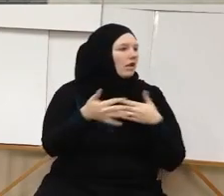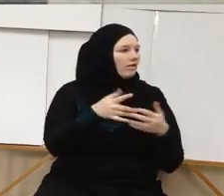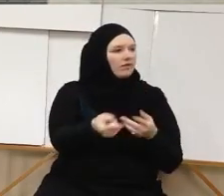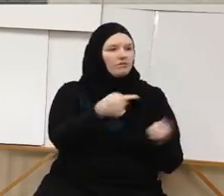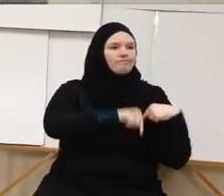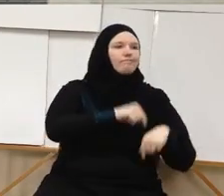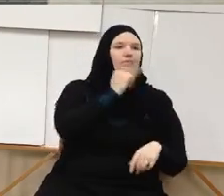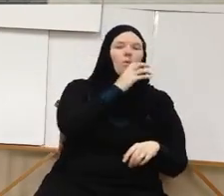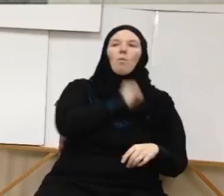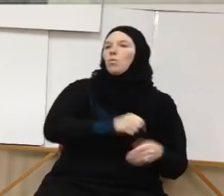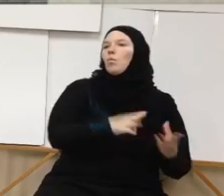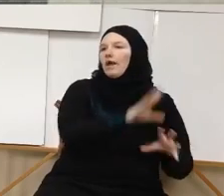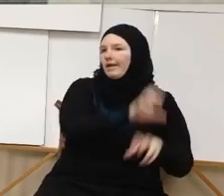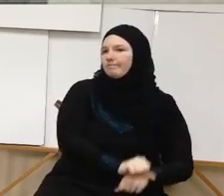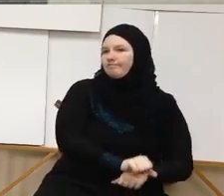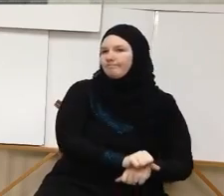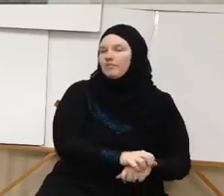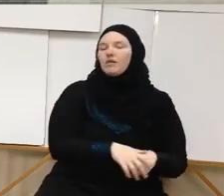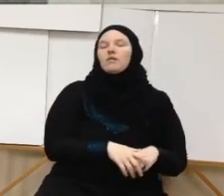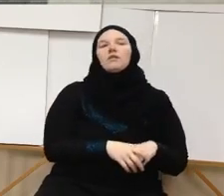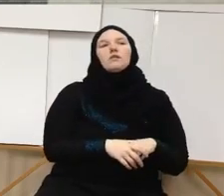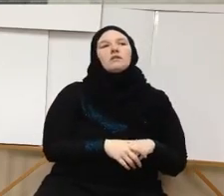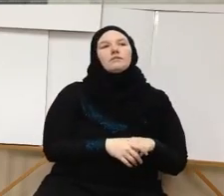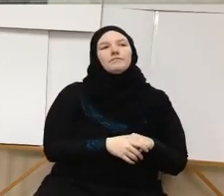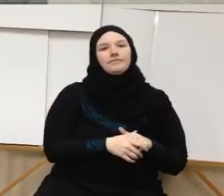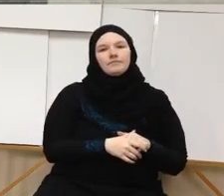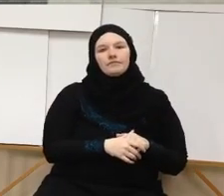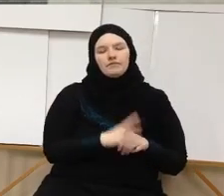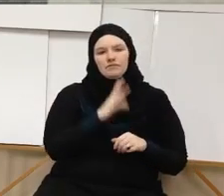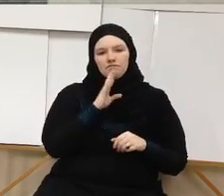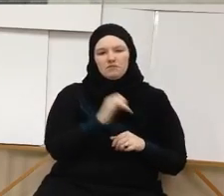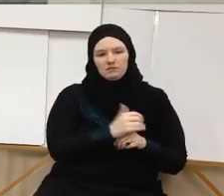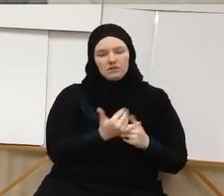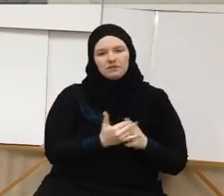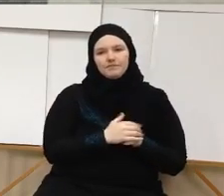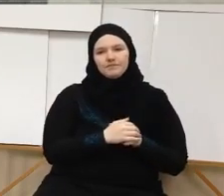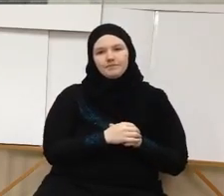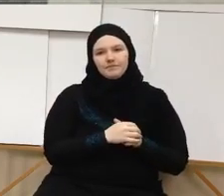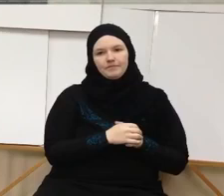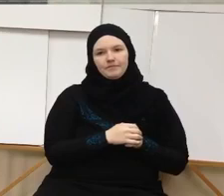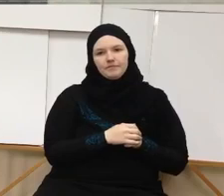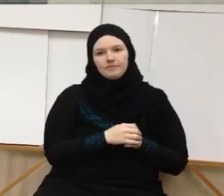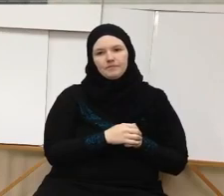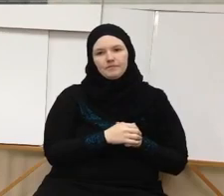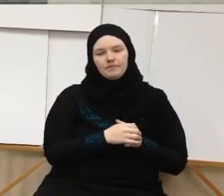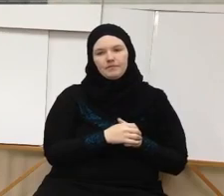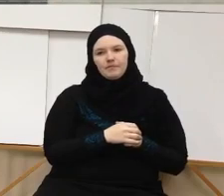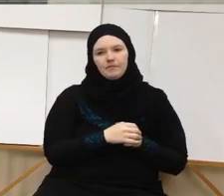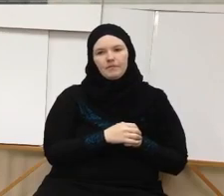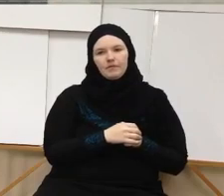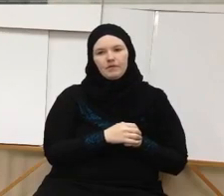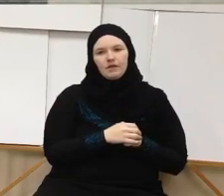Allah subhanahu wa ta'ala. So يحكم بها النبيون الذين أسلموا للذين هادوا